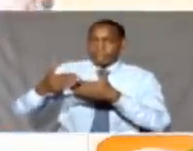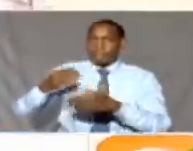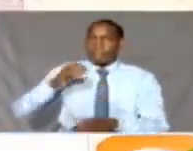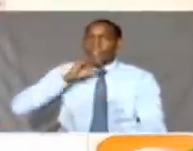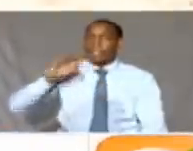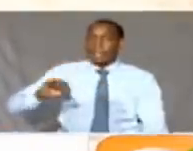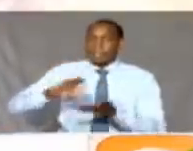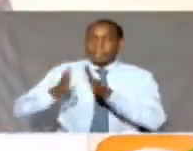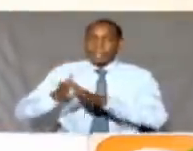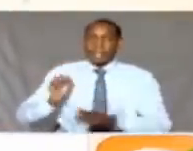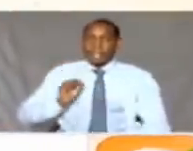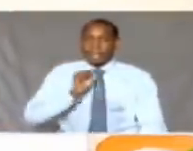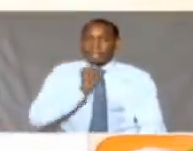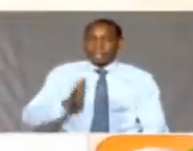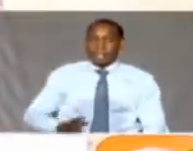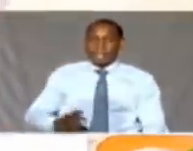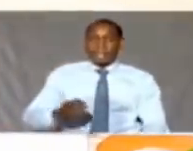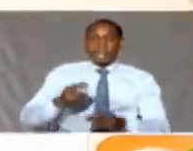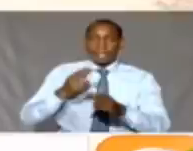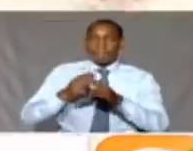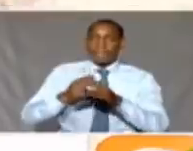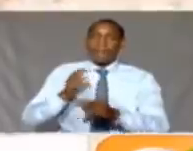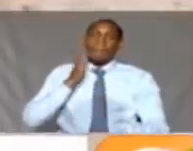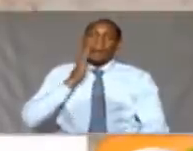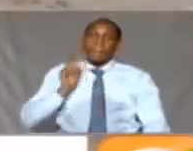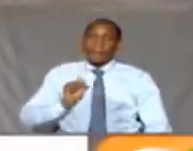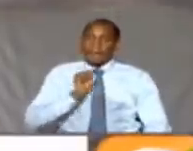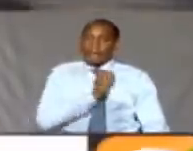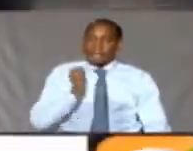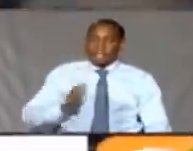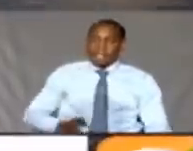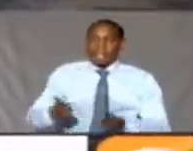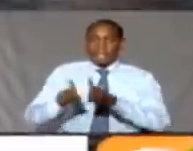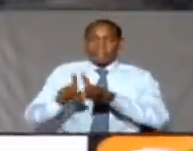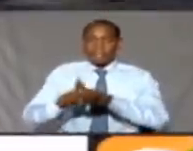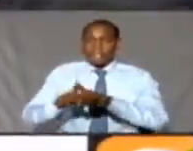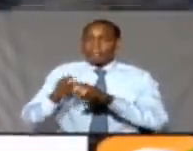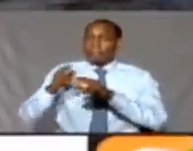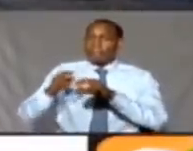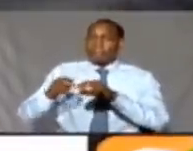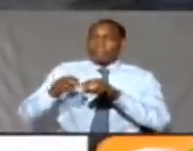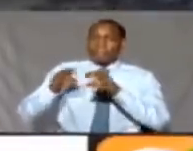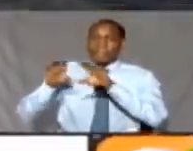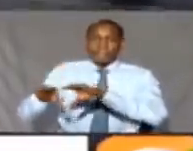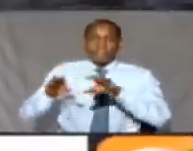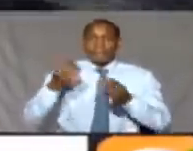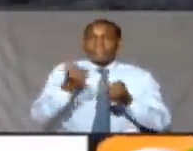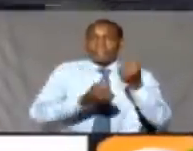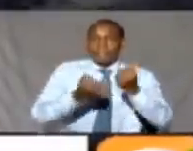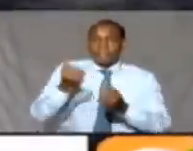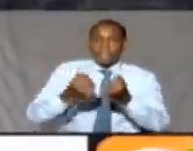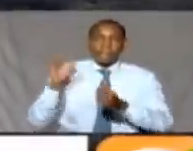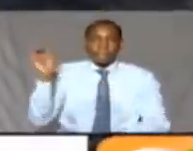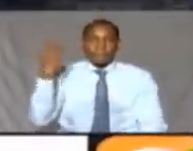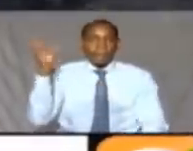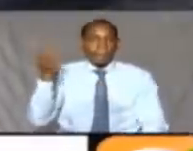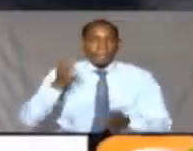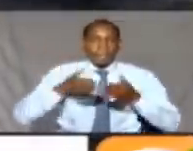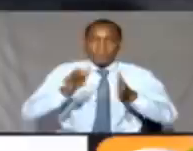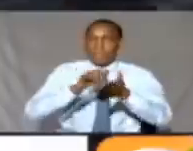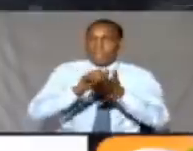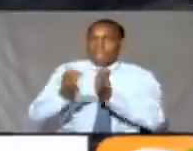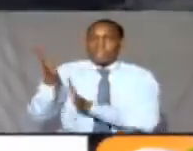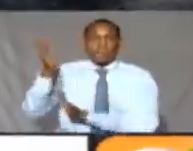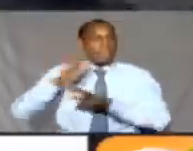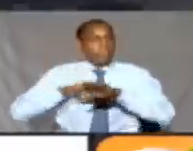wadhifa wa useneta. Unaitwa Mama Seneta. Iweje Mama Seneta bado anasumbuka kupeleka magari ya wagonjwa katika barabara ambao usalama